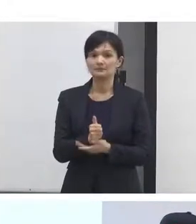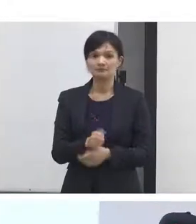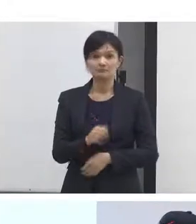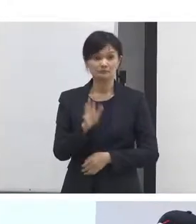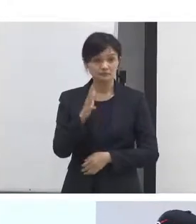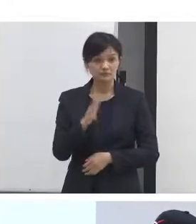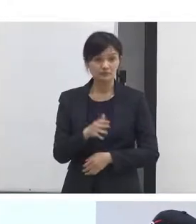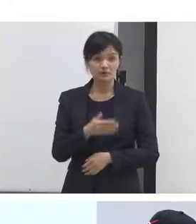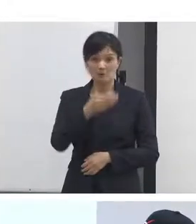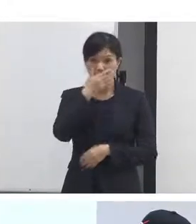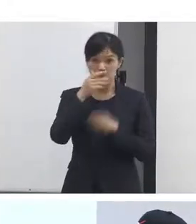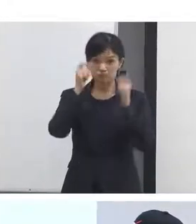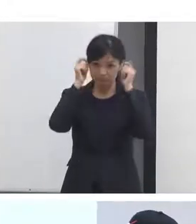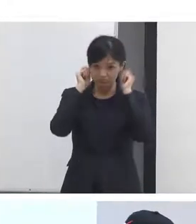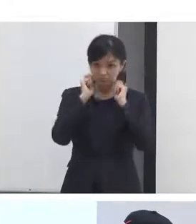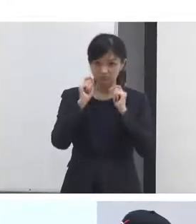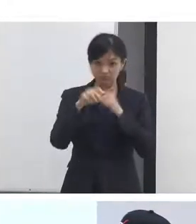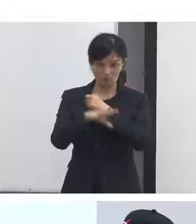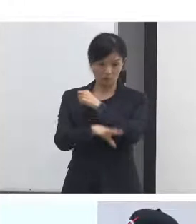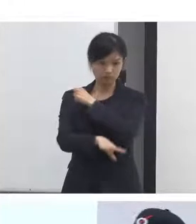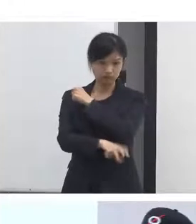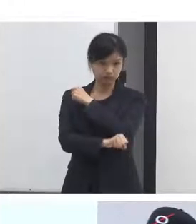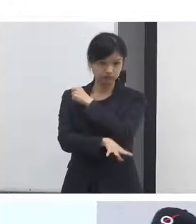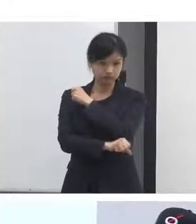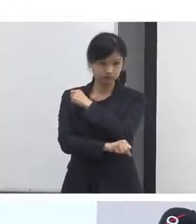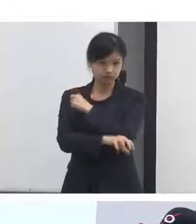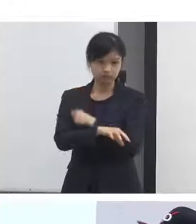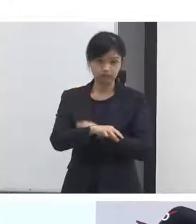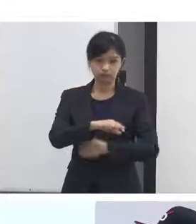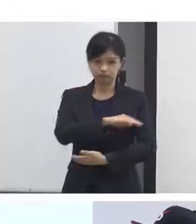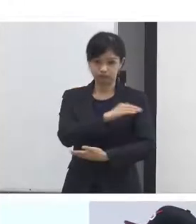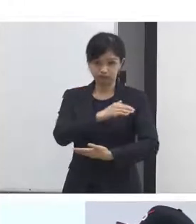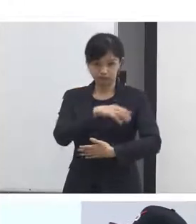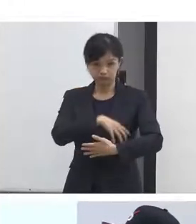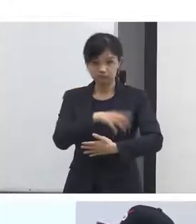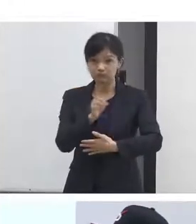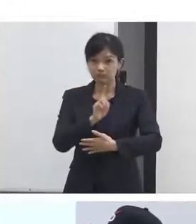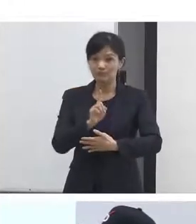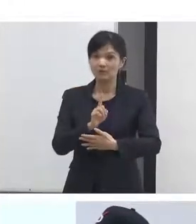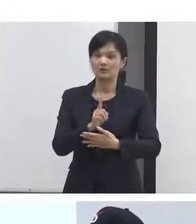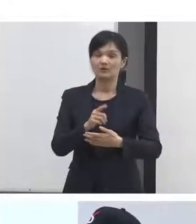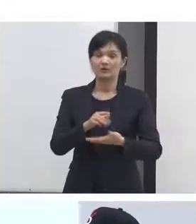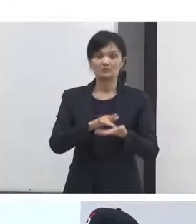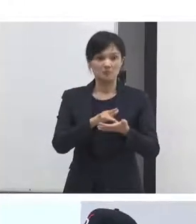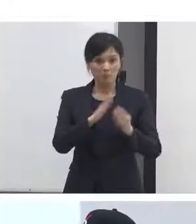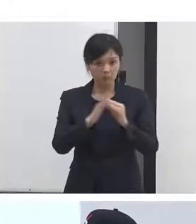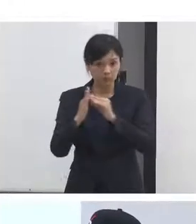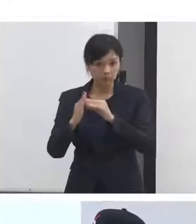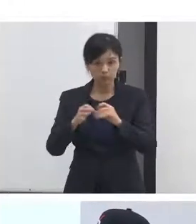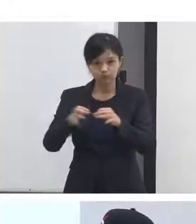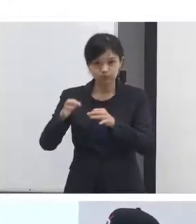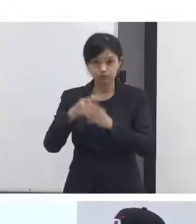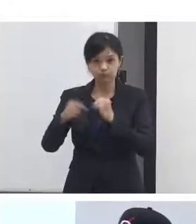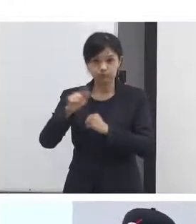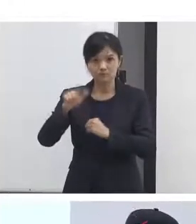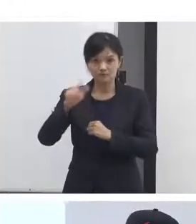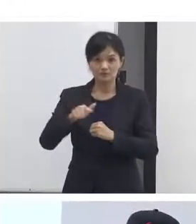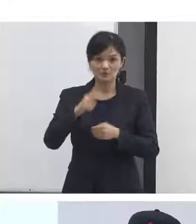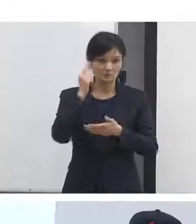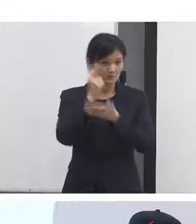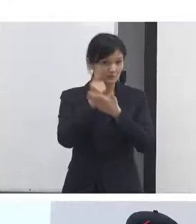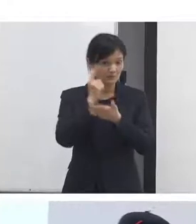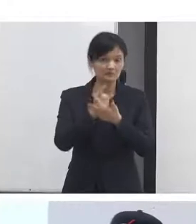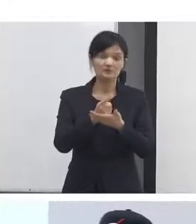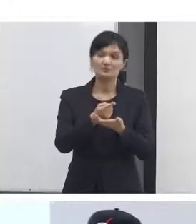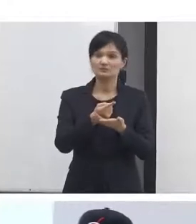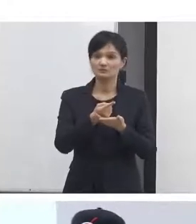整个口罩地图的背后是6000多个药局，然后每天要更新50000多次，然后每天卖出500万个口罩。